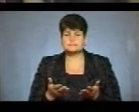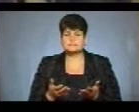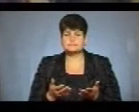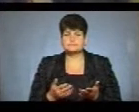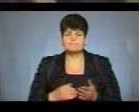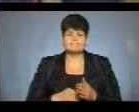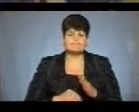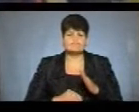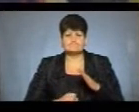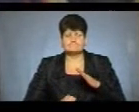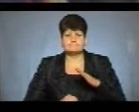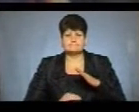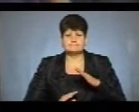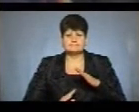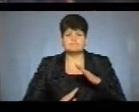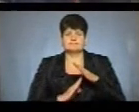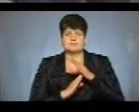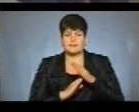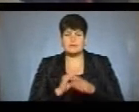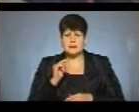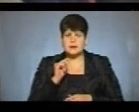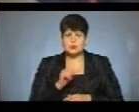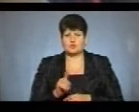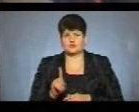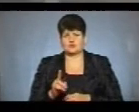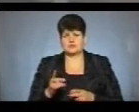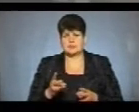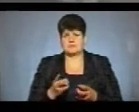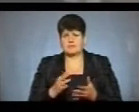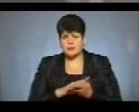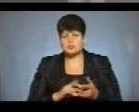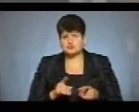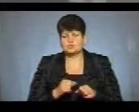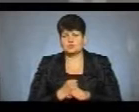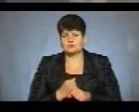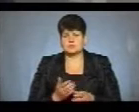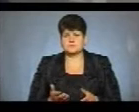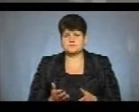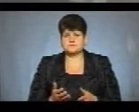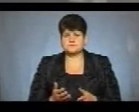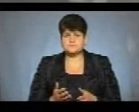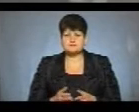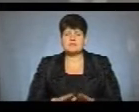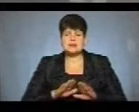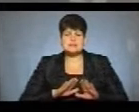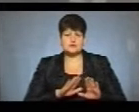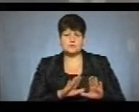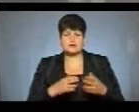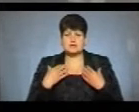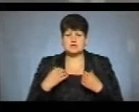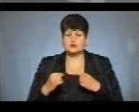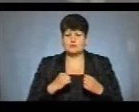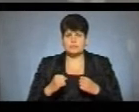то кажуть, того, що потрібно далі щось діяти. Заступник начальника управління патрульної